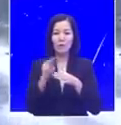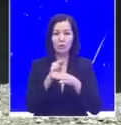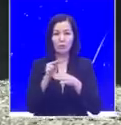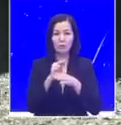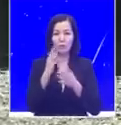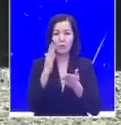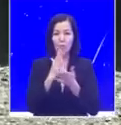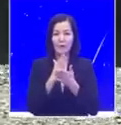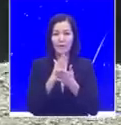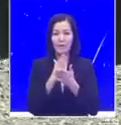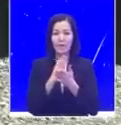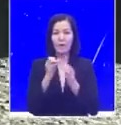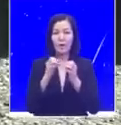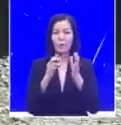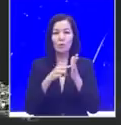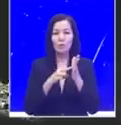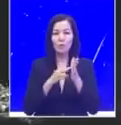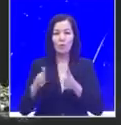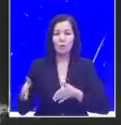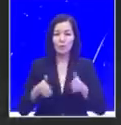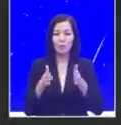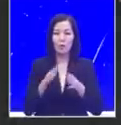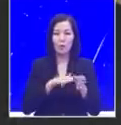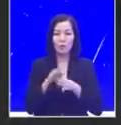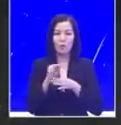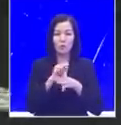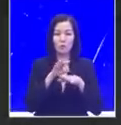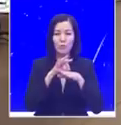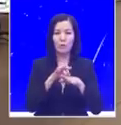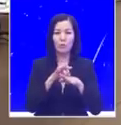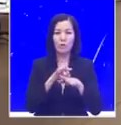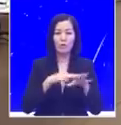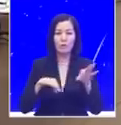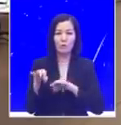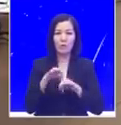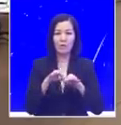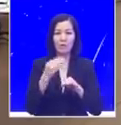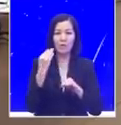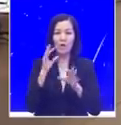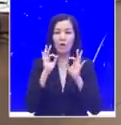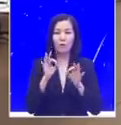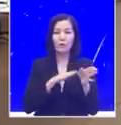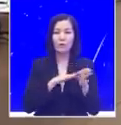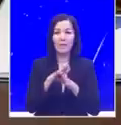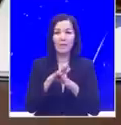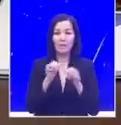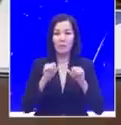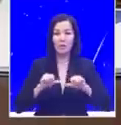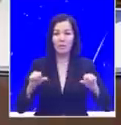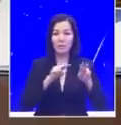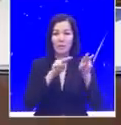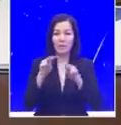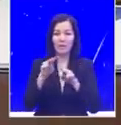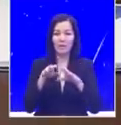биыл облыс аумағында 17 жол күрделі жөндеуден өтеді. Жол картасының сапалы іске асуын арнайы комиссия қадағалайды.